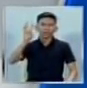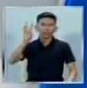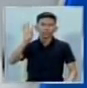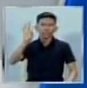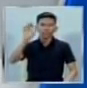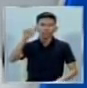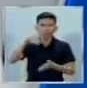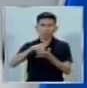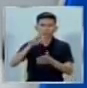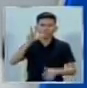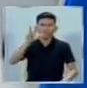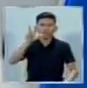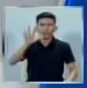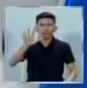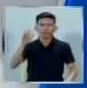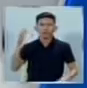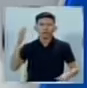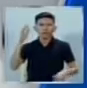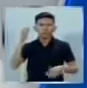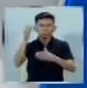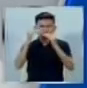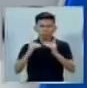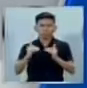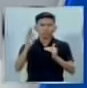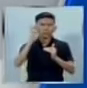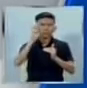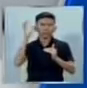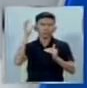469,035, samantalang itong si Bingbong Crisologo ay